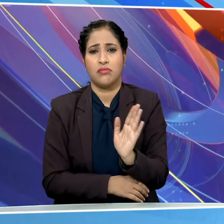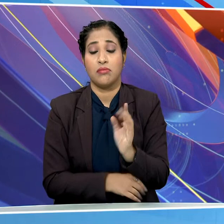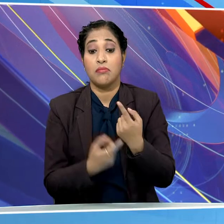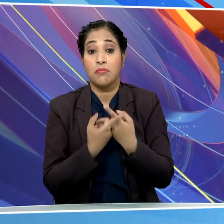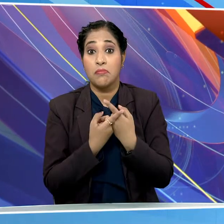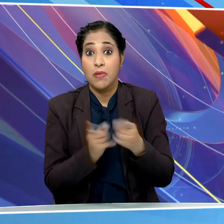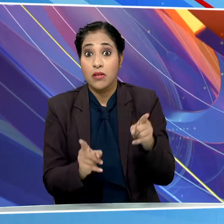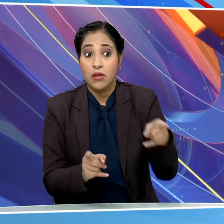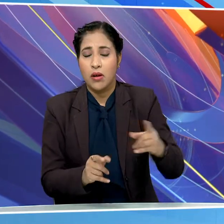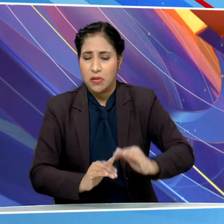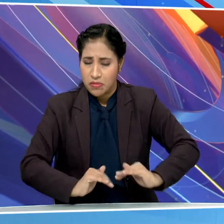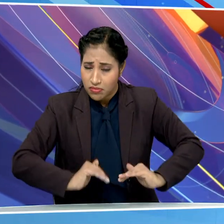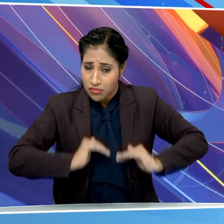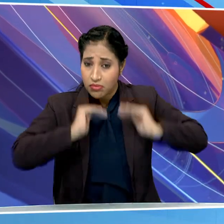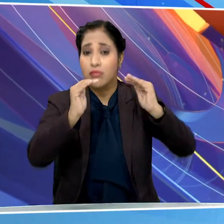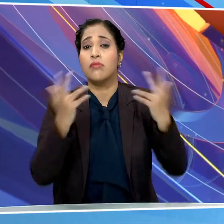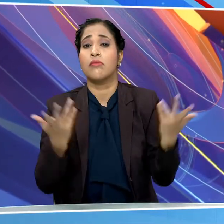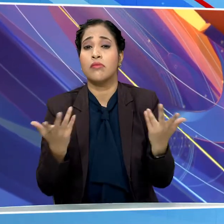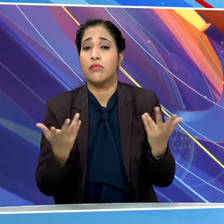बल्कि इससे बढ़कर